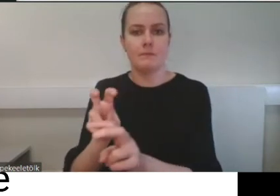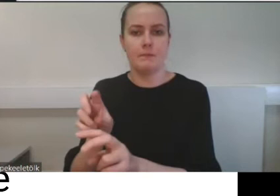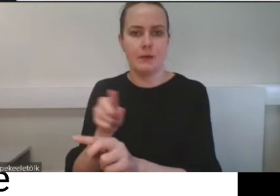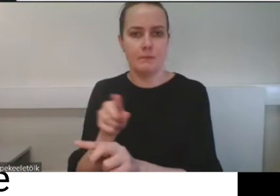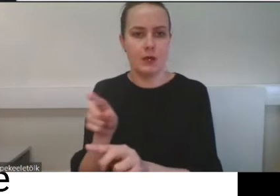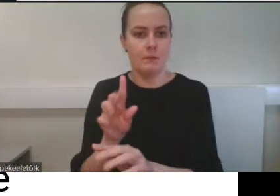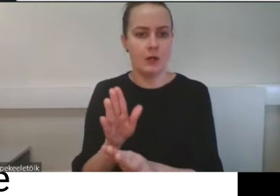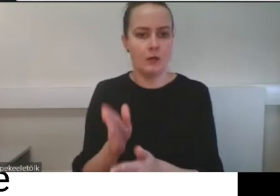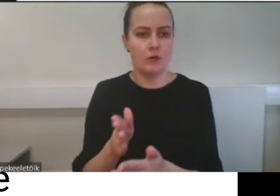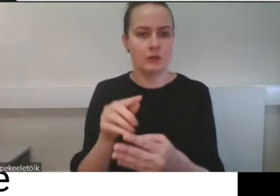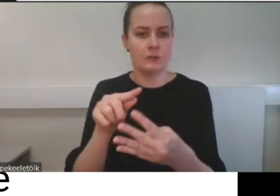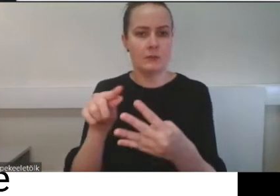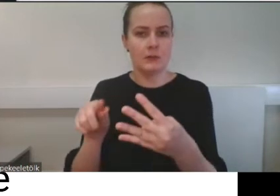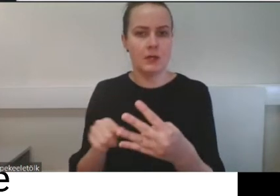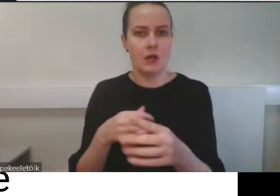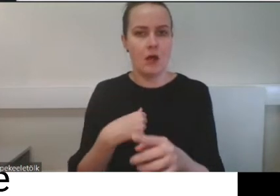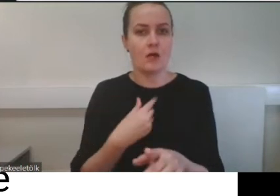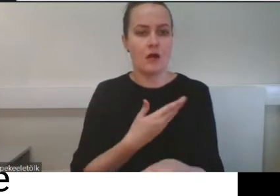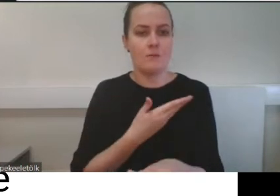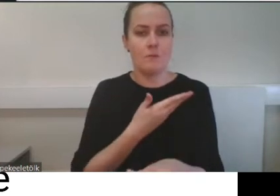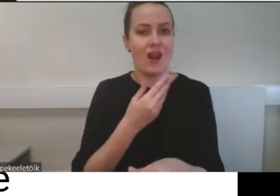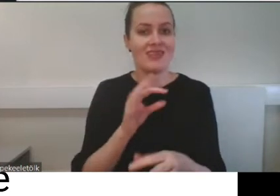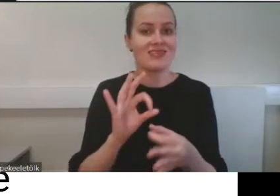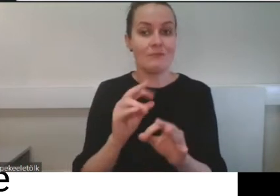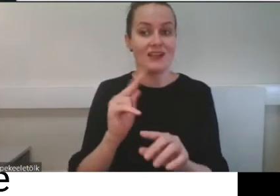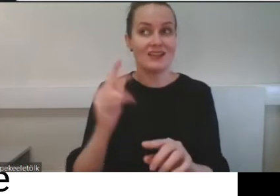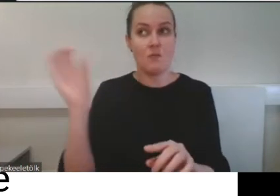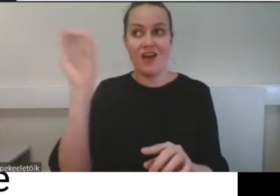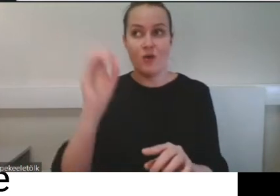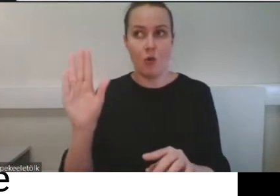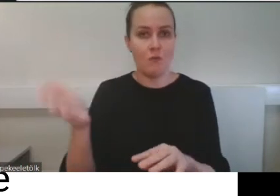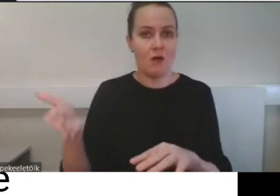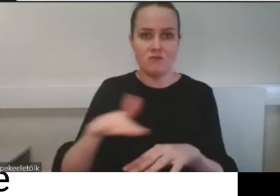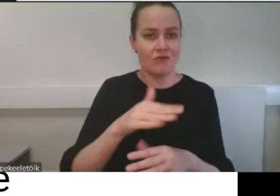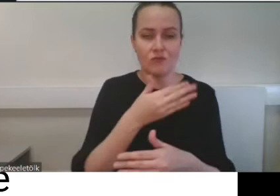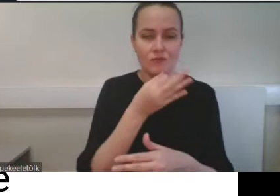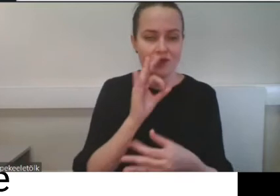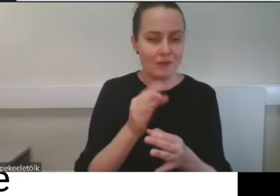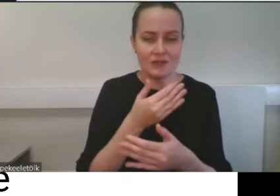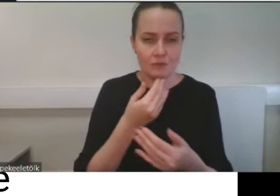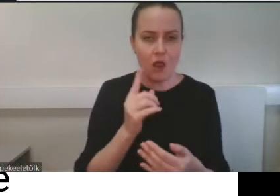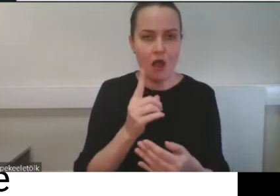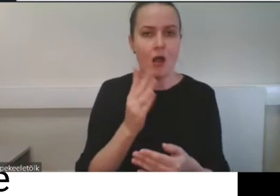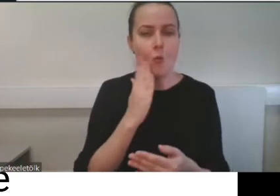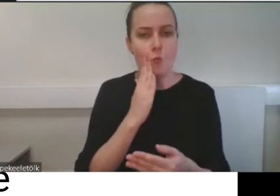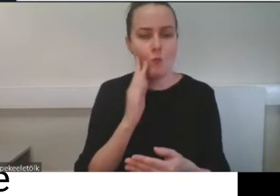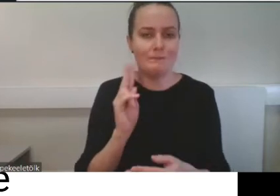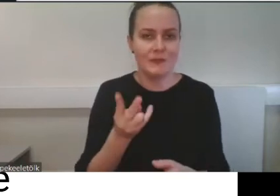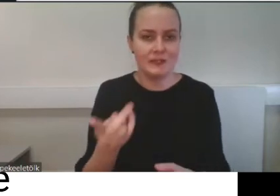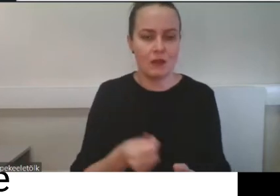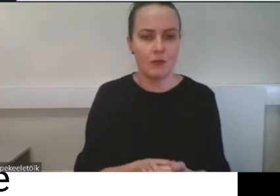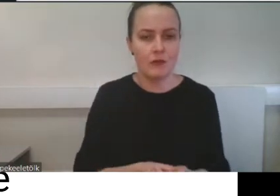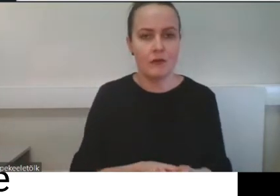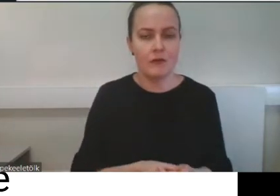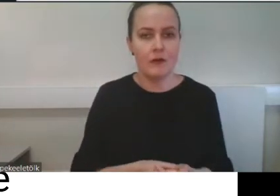Ja üks asja on veel, et uuringus osalemine on alati vabatahtlik. Et võib küll rääkida seda, et